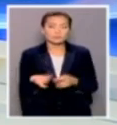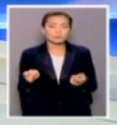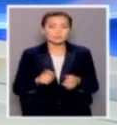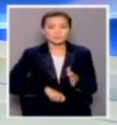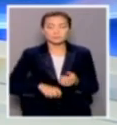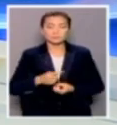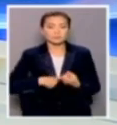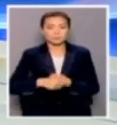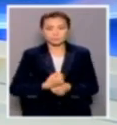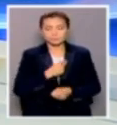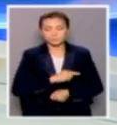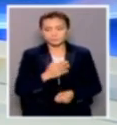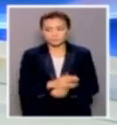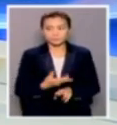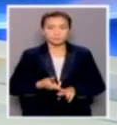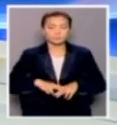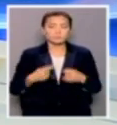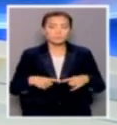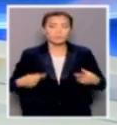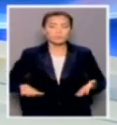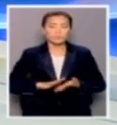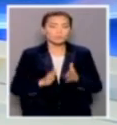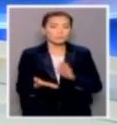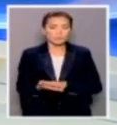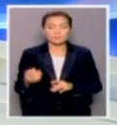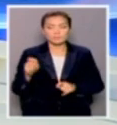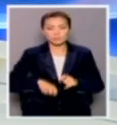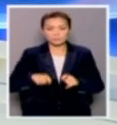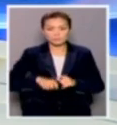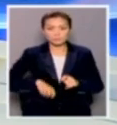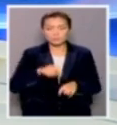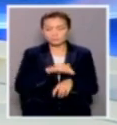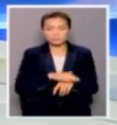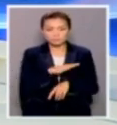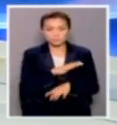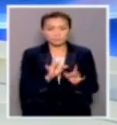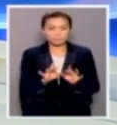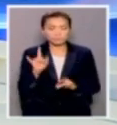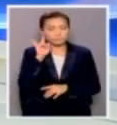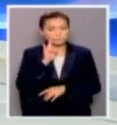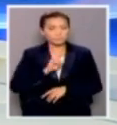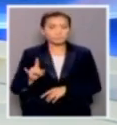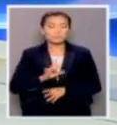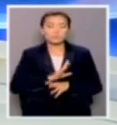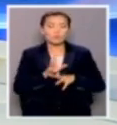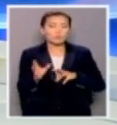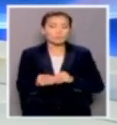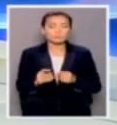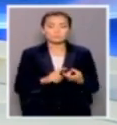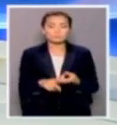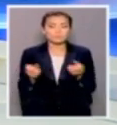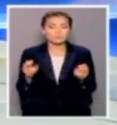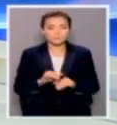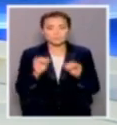алып кәсібін дөңгелетуде. Осы және өзге де олқылықтарға кезекті рейд барысында куә болдық. Талаптарды ескермегендердің салдарынан вирус